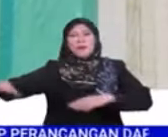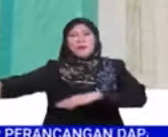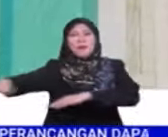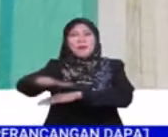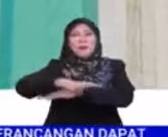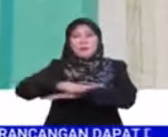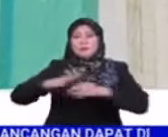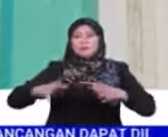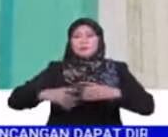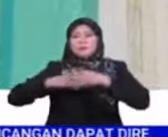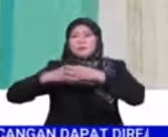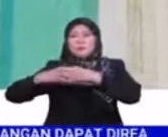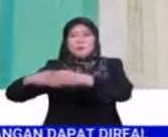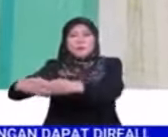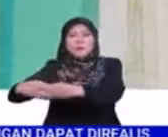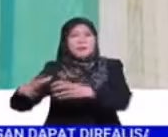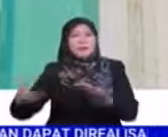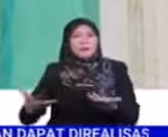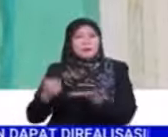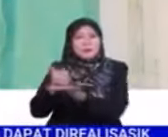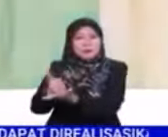secara berkumpulan.